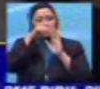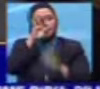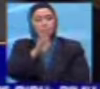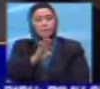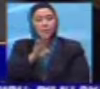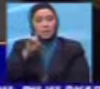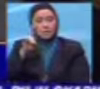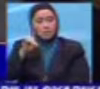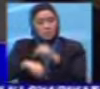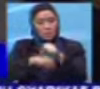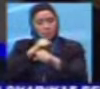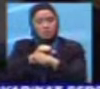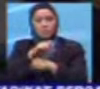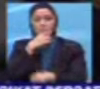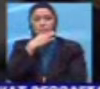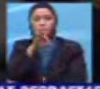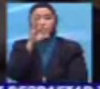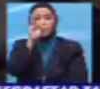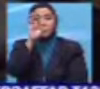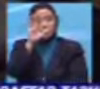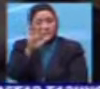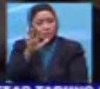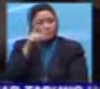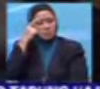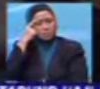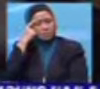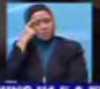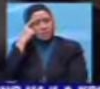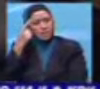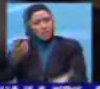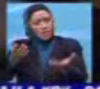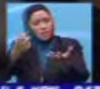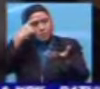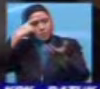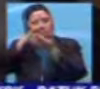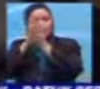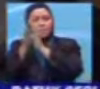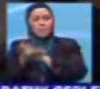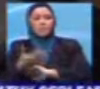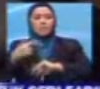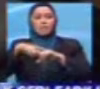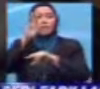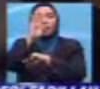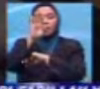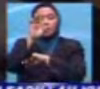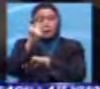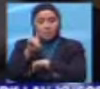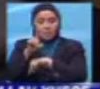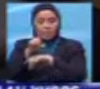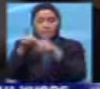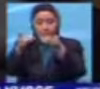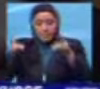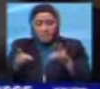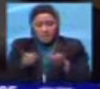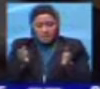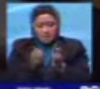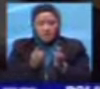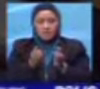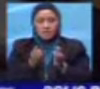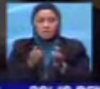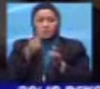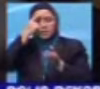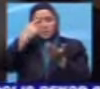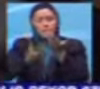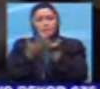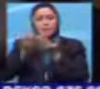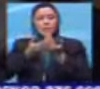hasrat untuk menjadikan Bagan Datuk sebagai sebuah daerah kecil ataupun sub-district di negeri Perak ini bagi memudahkan pentadbiran